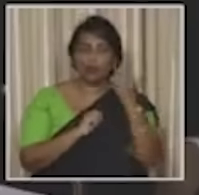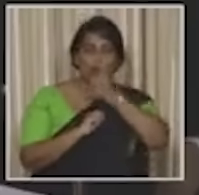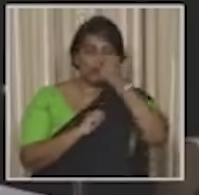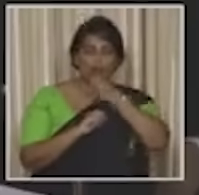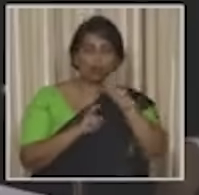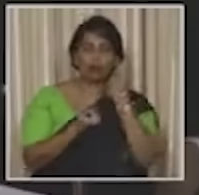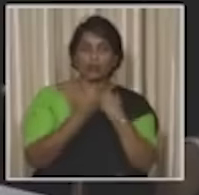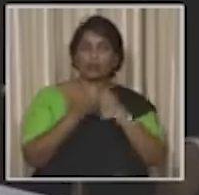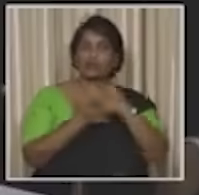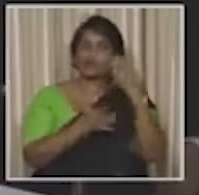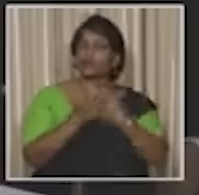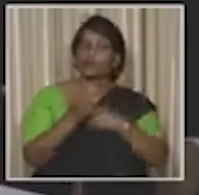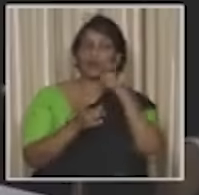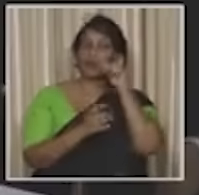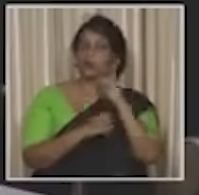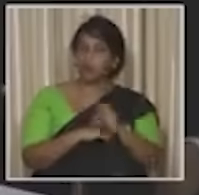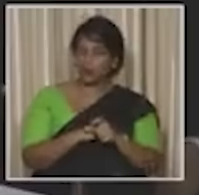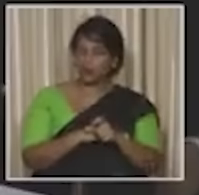pilemata pareksan wartawa hela balan,